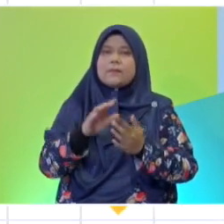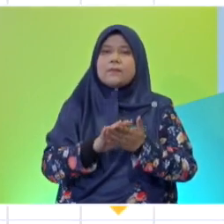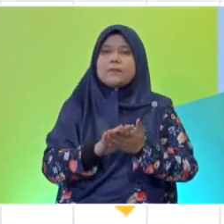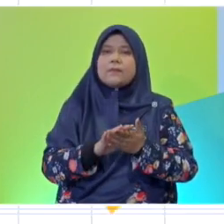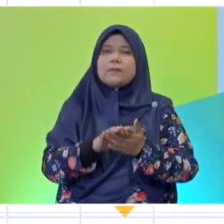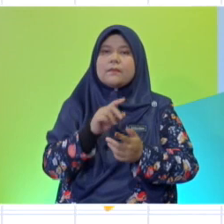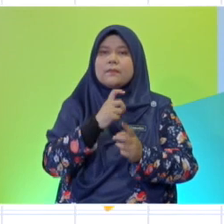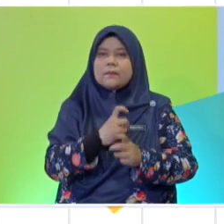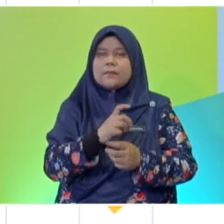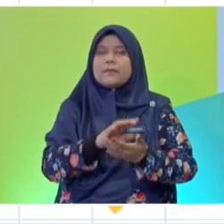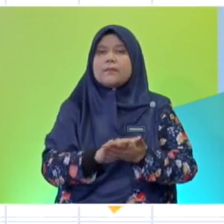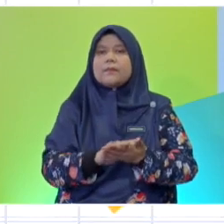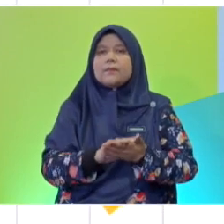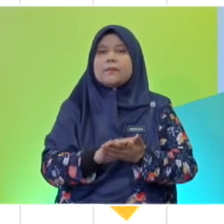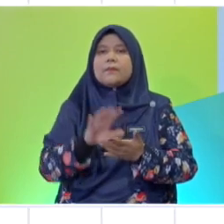x/54